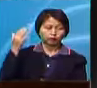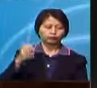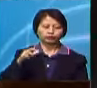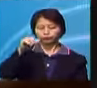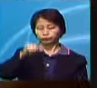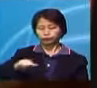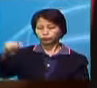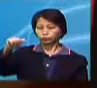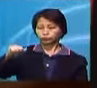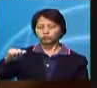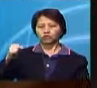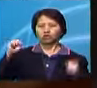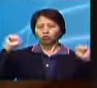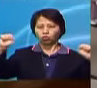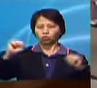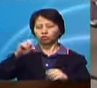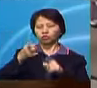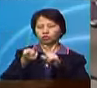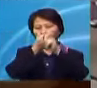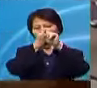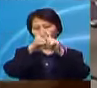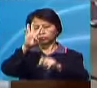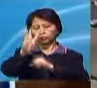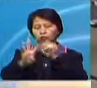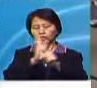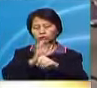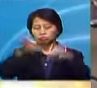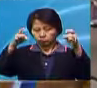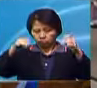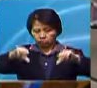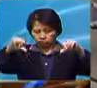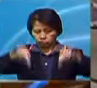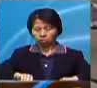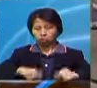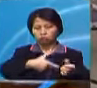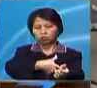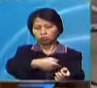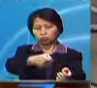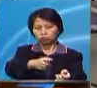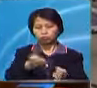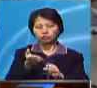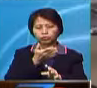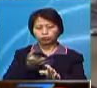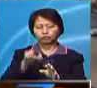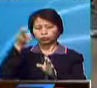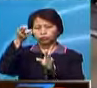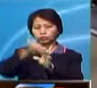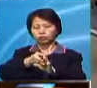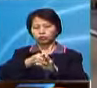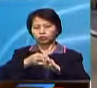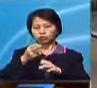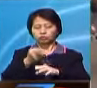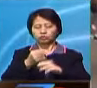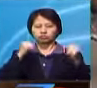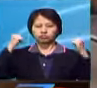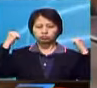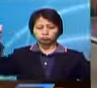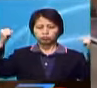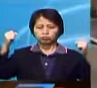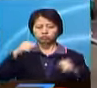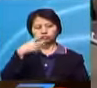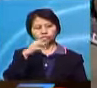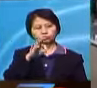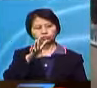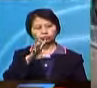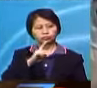Asia 10 kali itu digantung 4 tahun selepas gagal ujian doping yang dilakukan sebelum menyertai kejohanan Bina Badan Asia ke-49